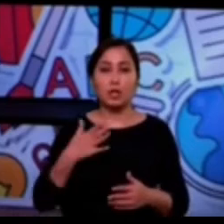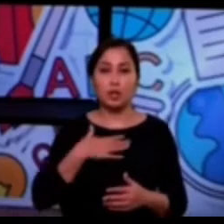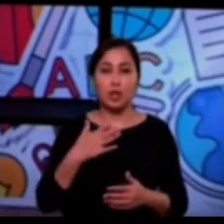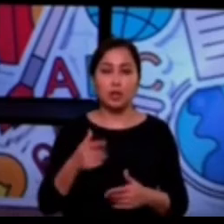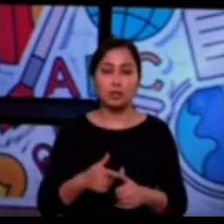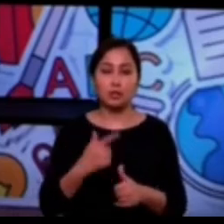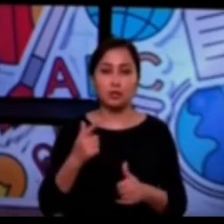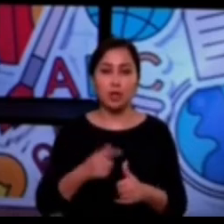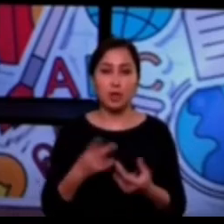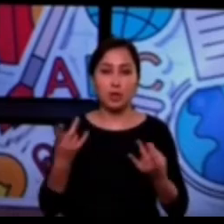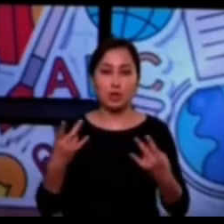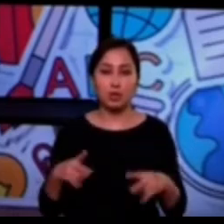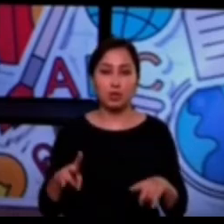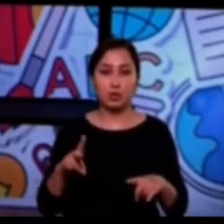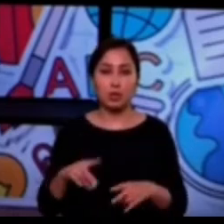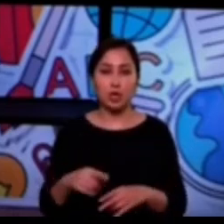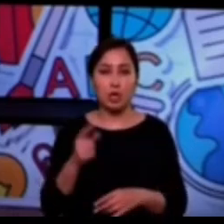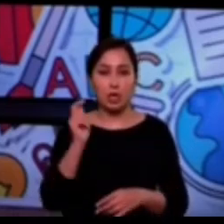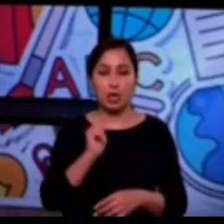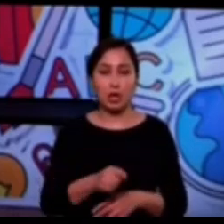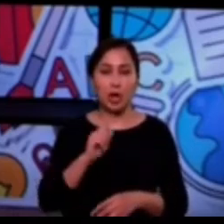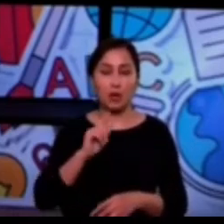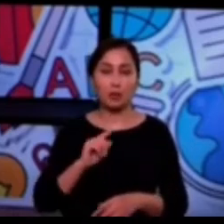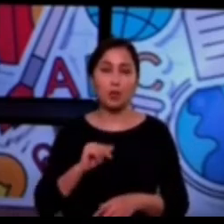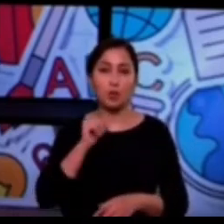Наш девиз – ни капли грусти.